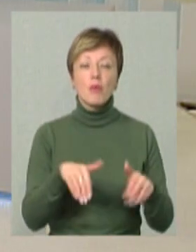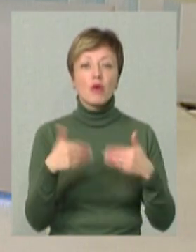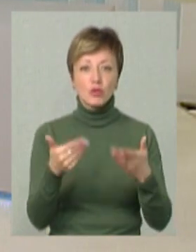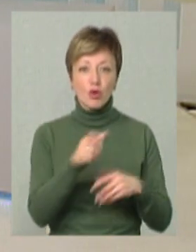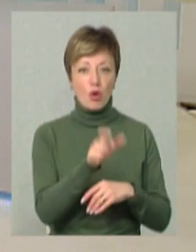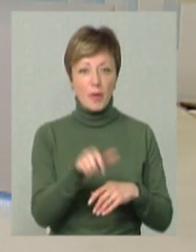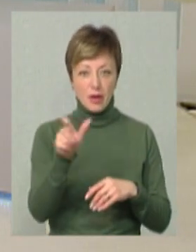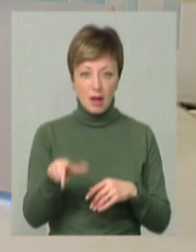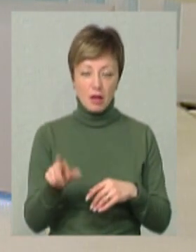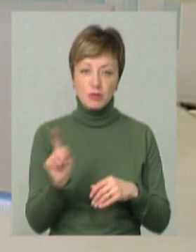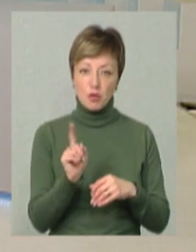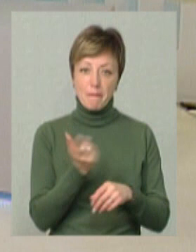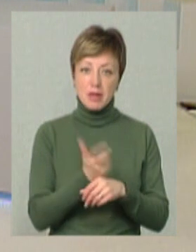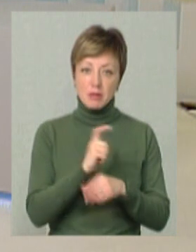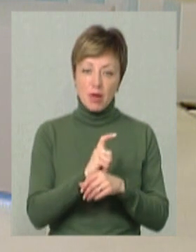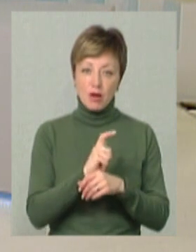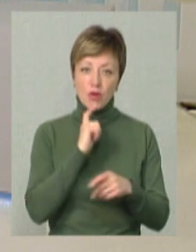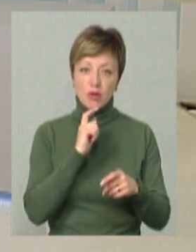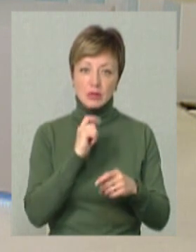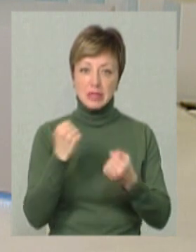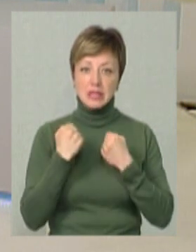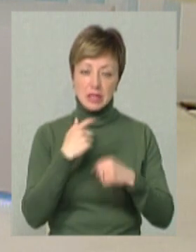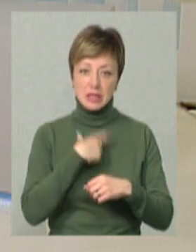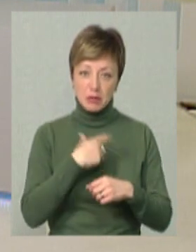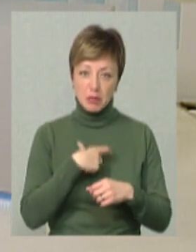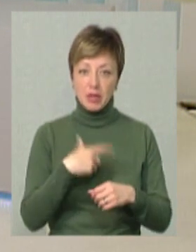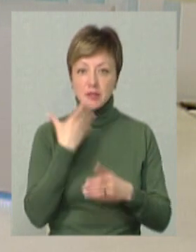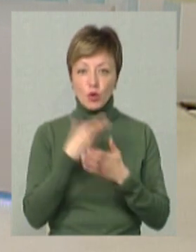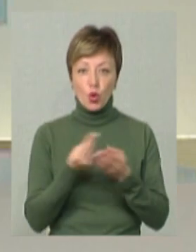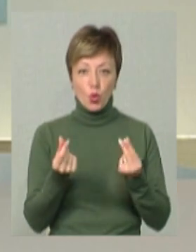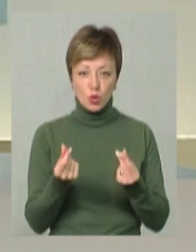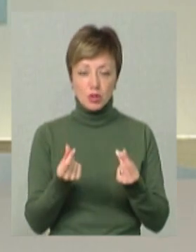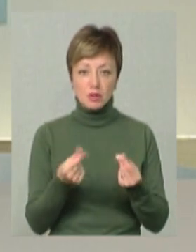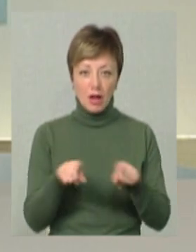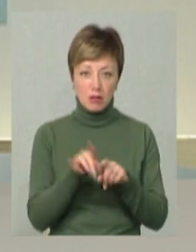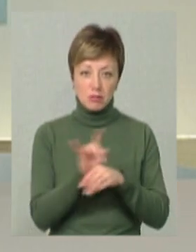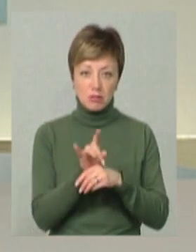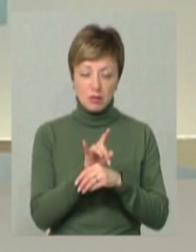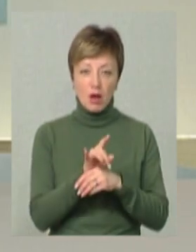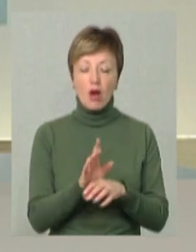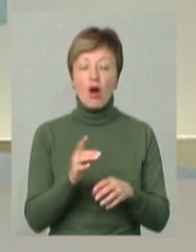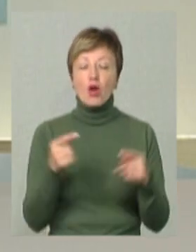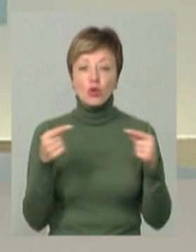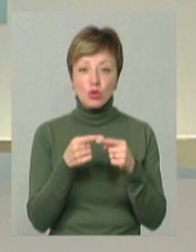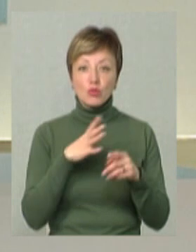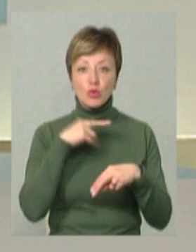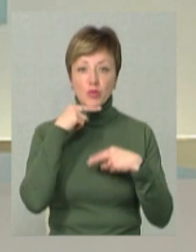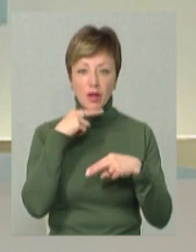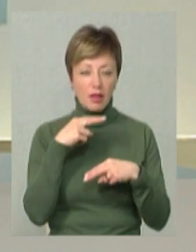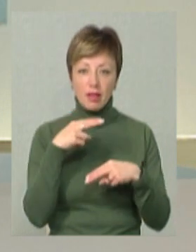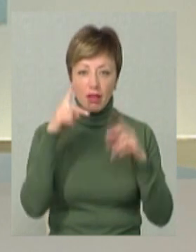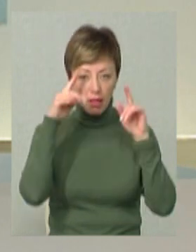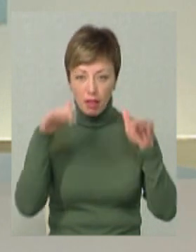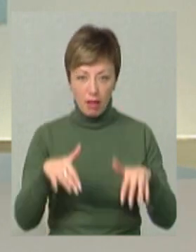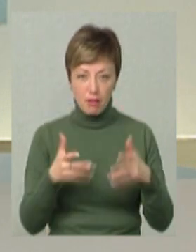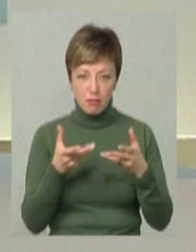порекомендуєте громадянам, аби максимально убезпечити себе, свої кошти від таких зловмисників? Однозначно бути пильними і не